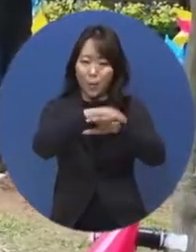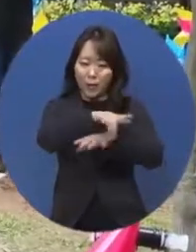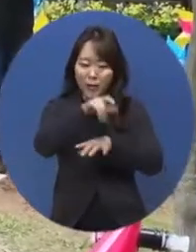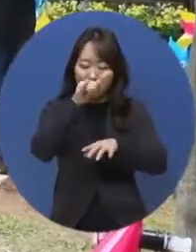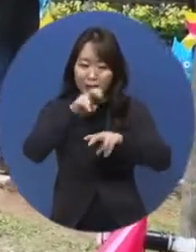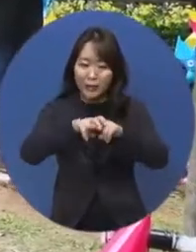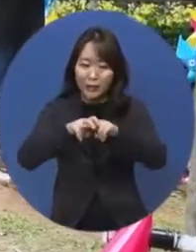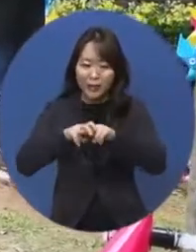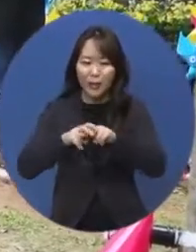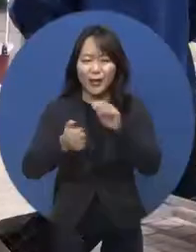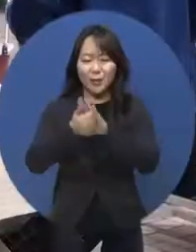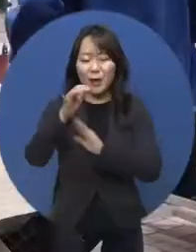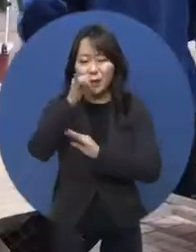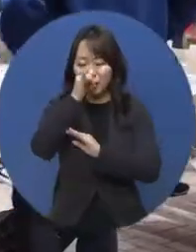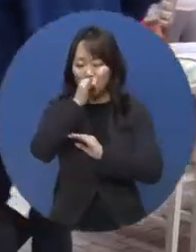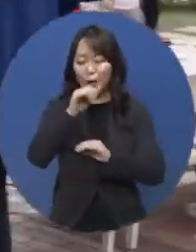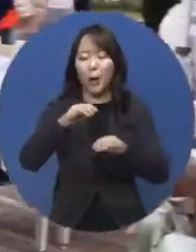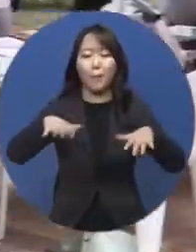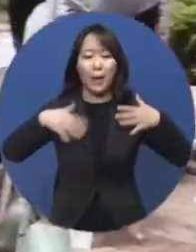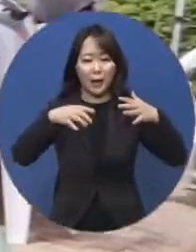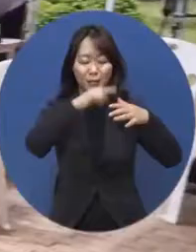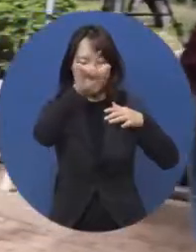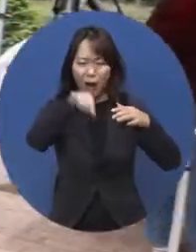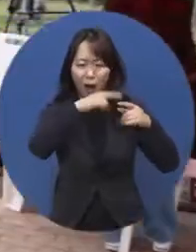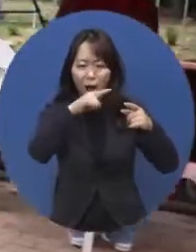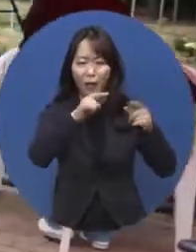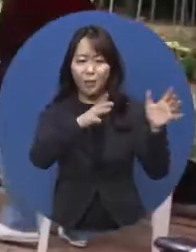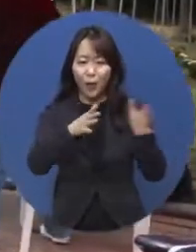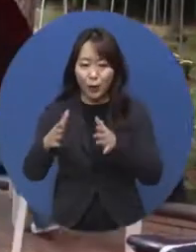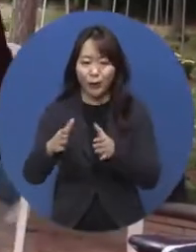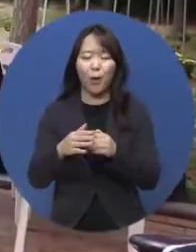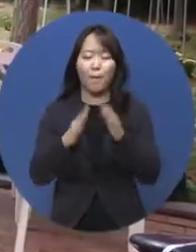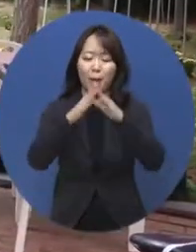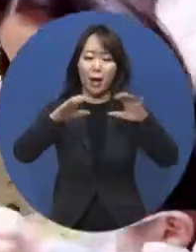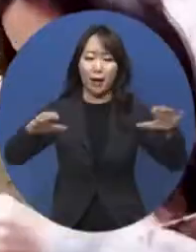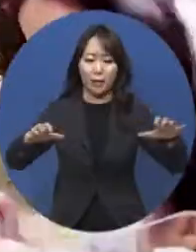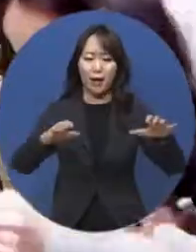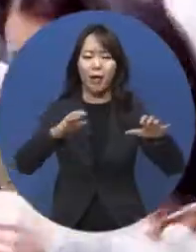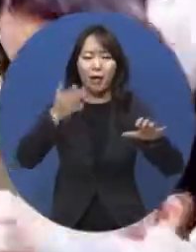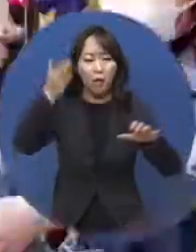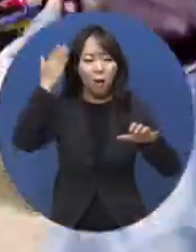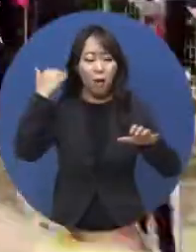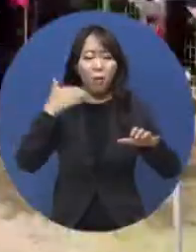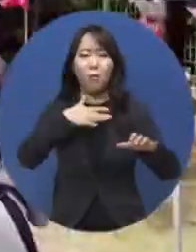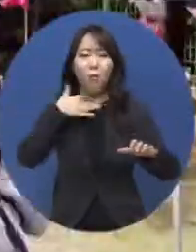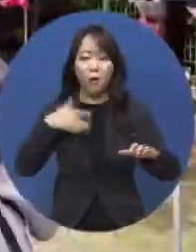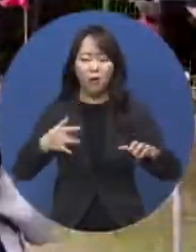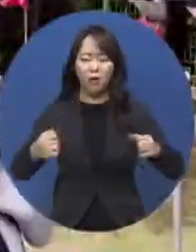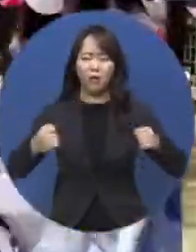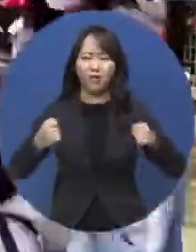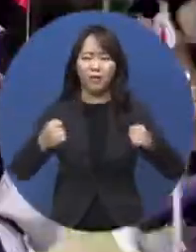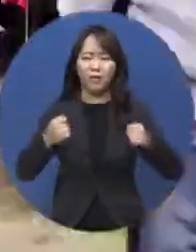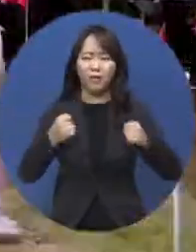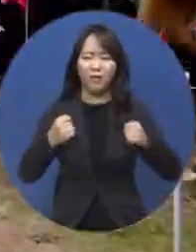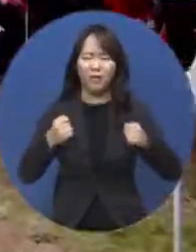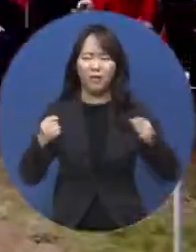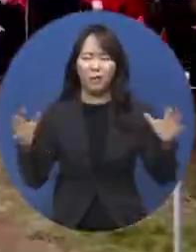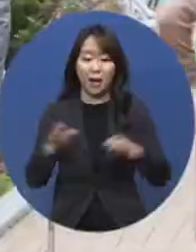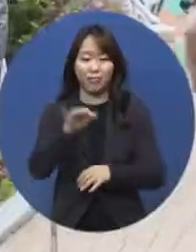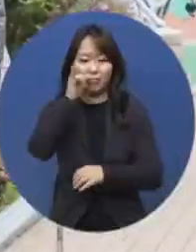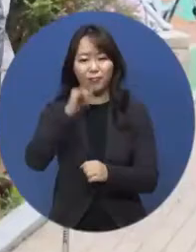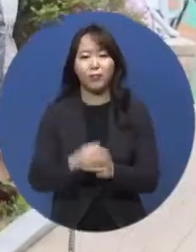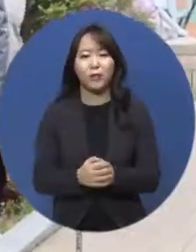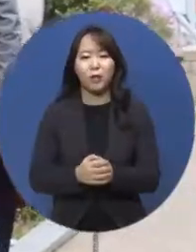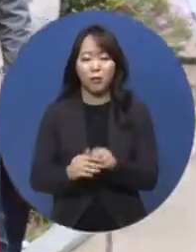함께 희망을 담은 바람개비 정원이 만들어지면서 마을에는 전에 없던 활기가 넘칩니다.